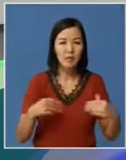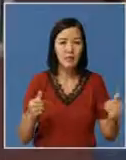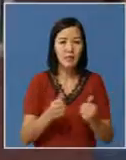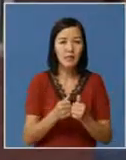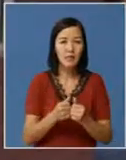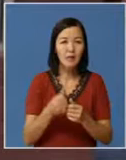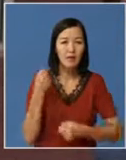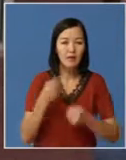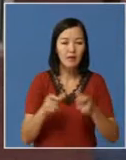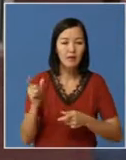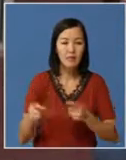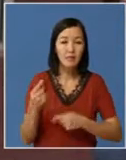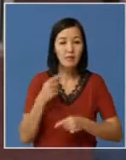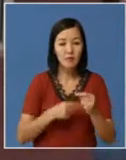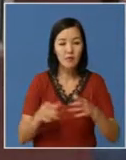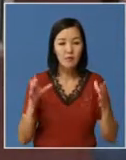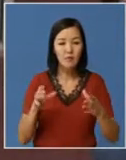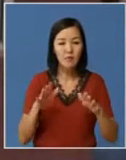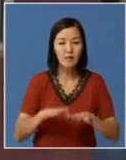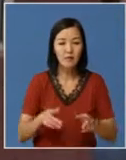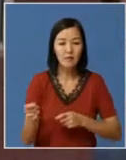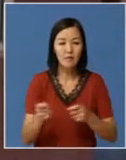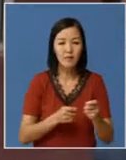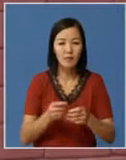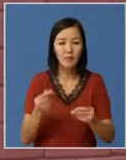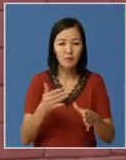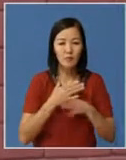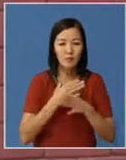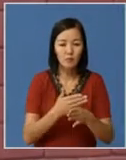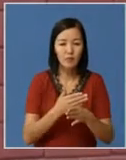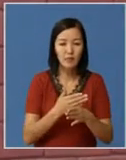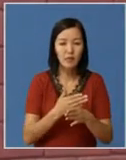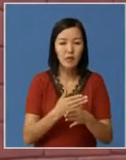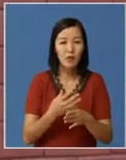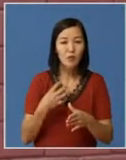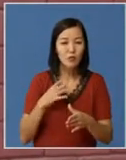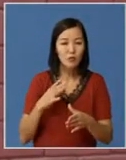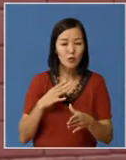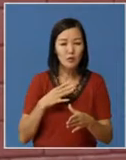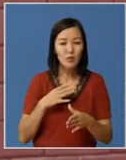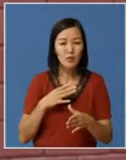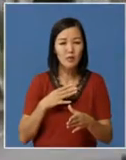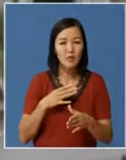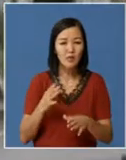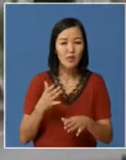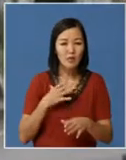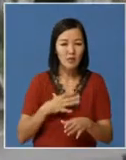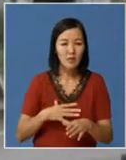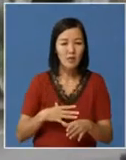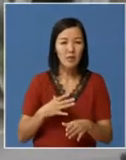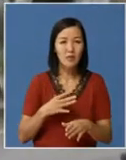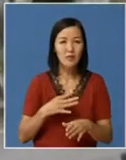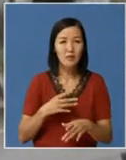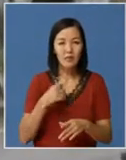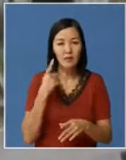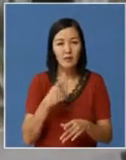Водители готовы вернуть автобусы, если местные власти дадут субсидии. Но чиновники пока не торопятся решать проблемы простых граждан, передают